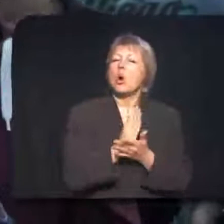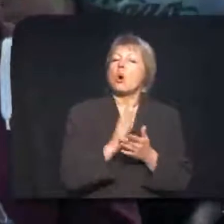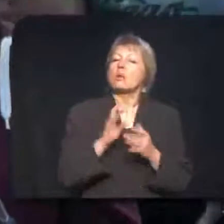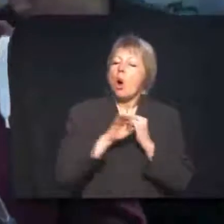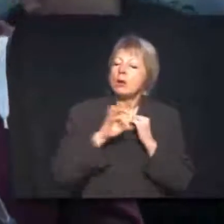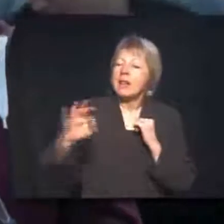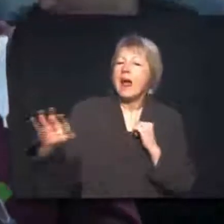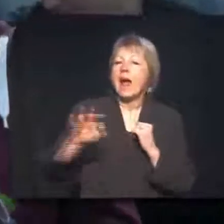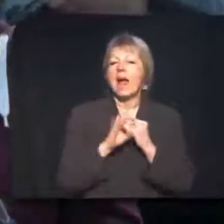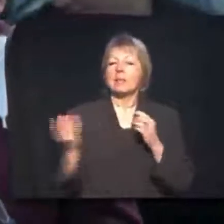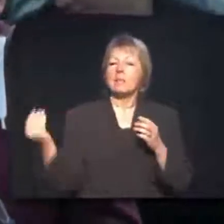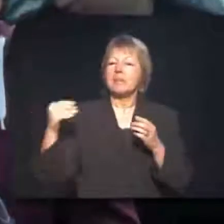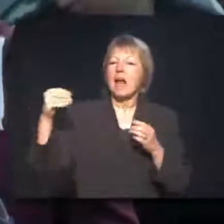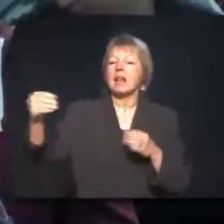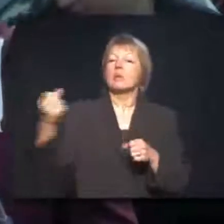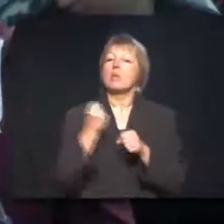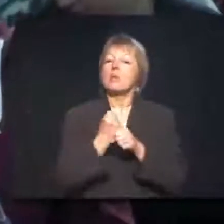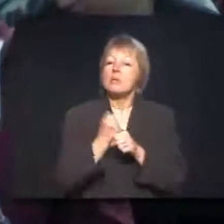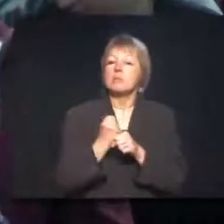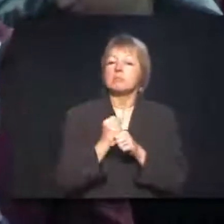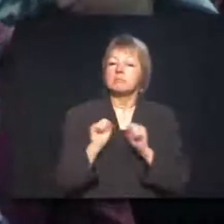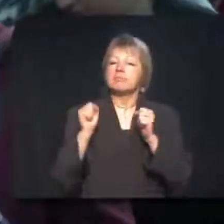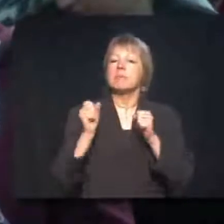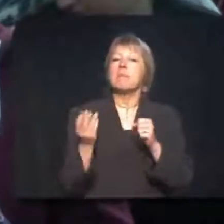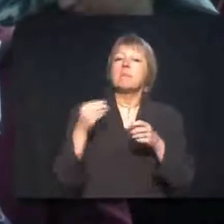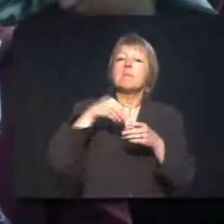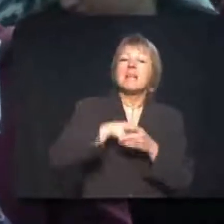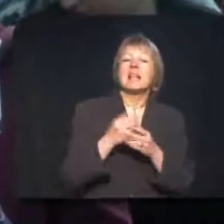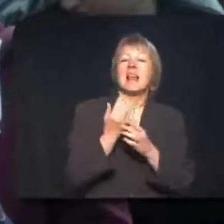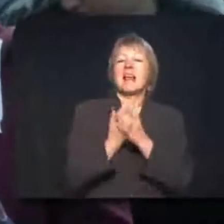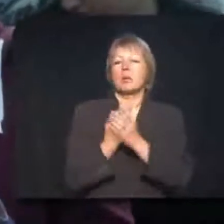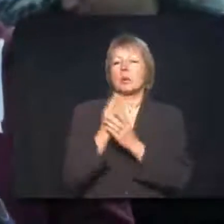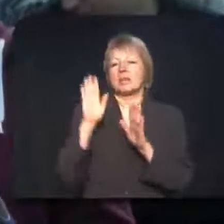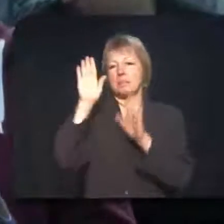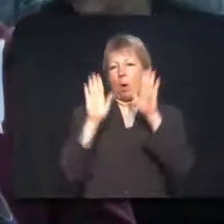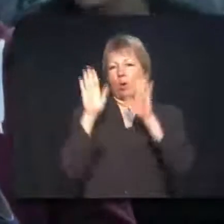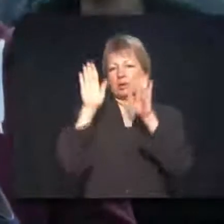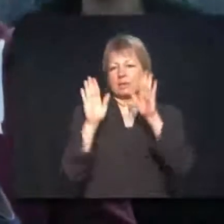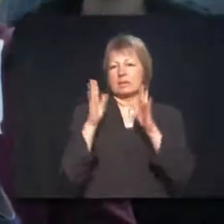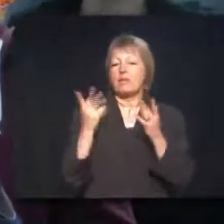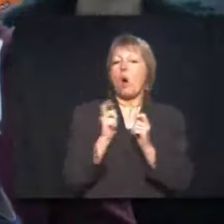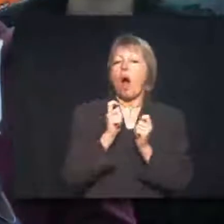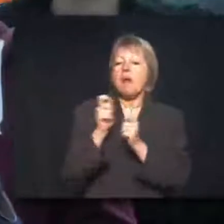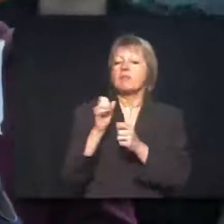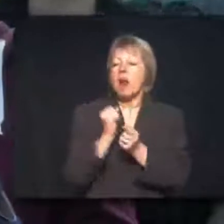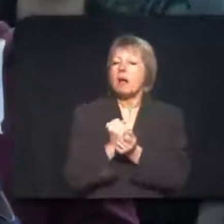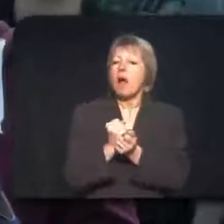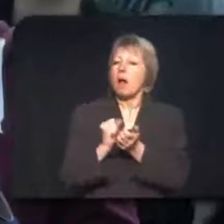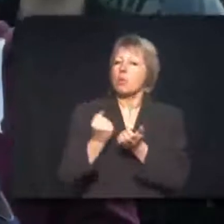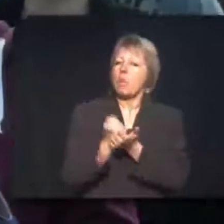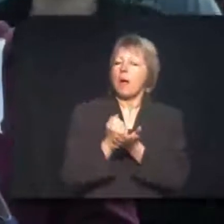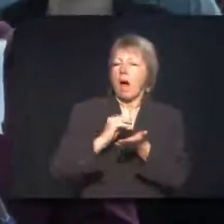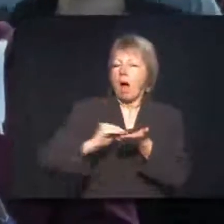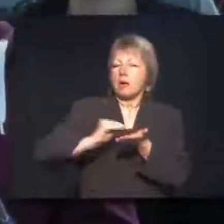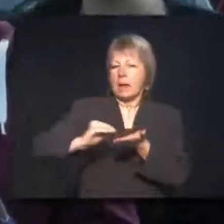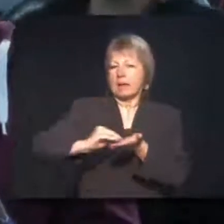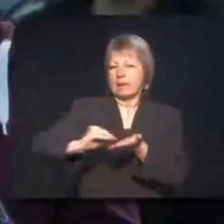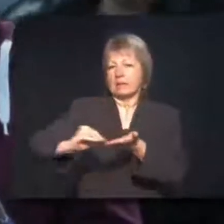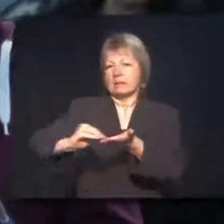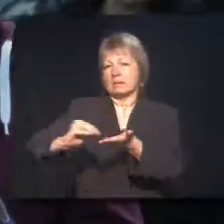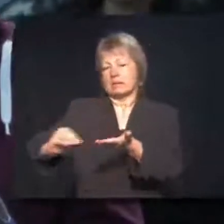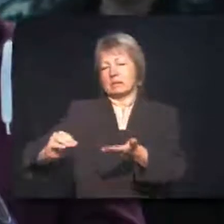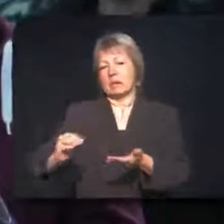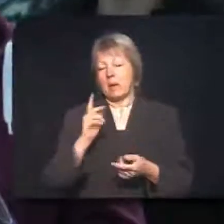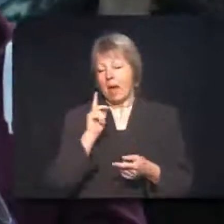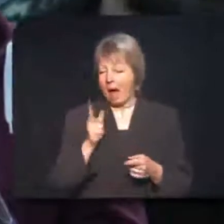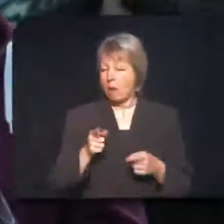mit Liquid Demokratie in dem Anträge ausgearbeitet werden können erstellt aber auch sicher dass alle Entscheidungen